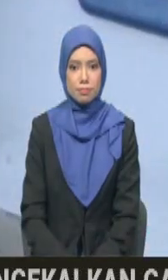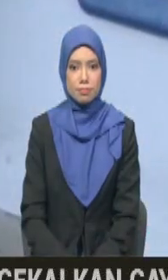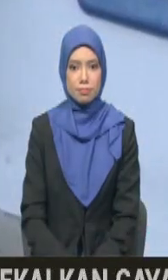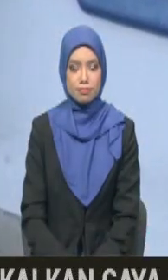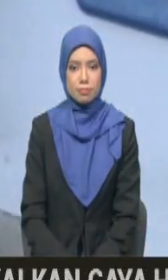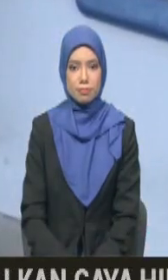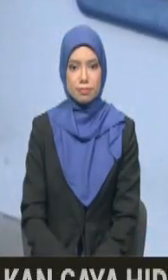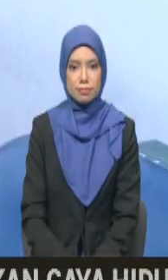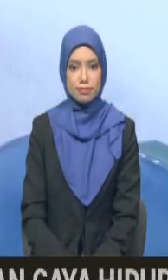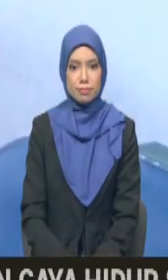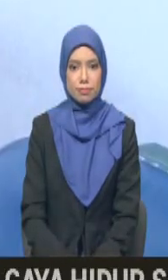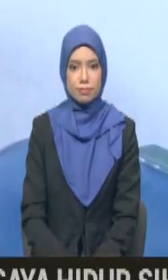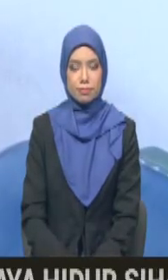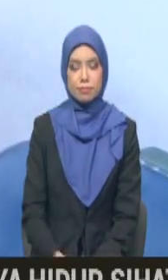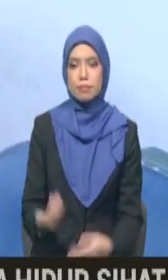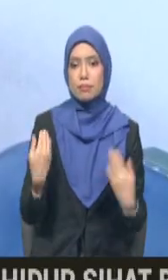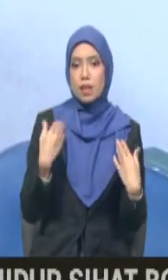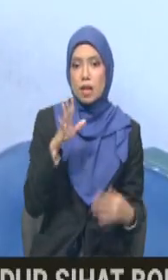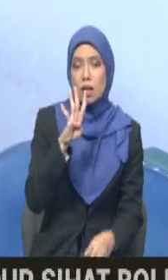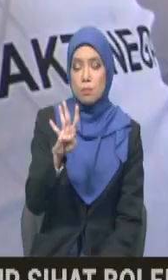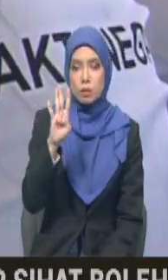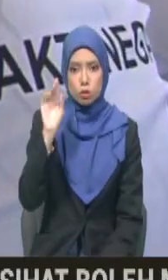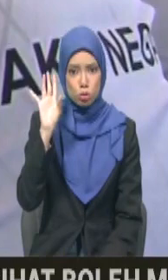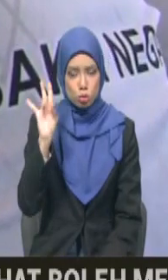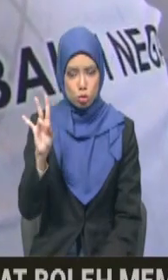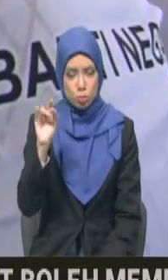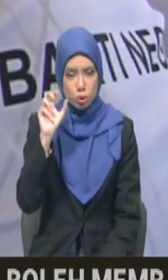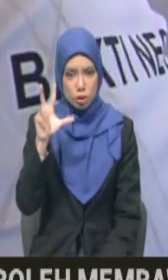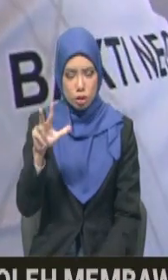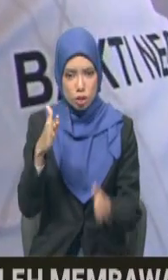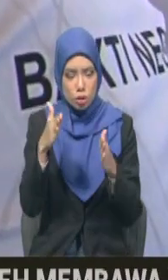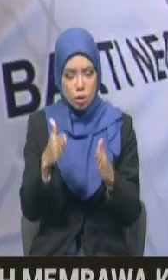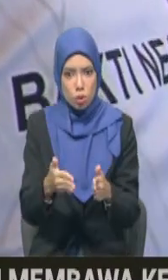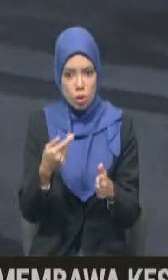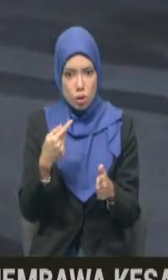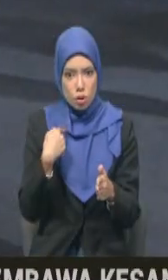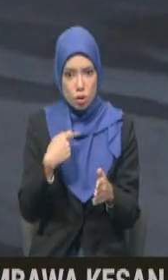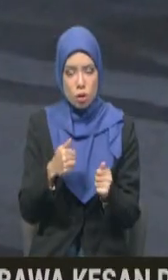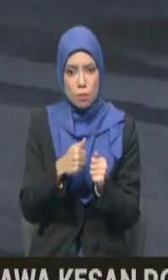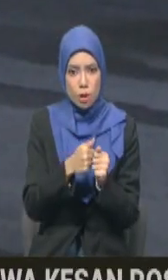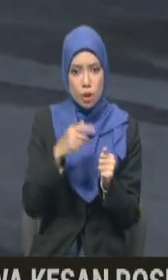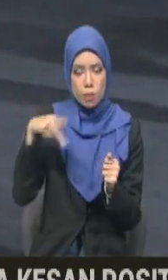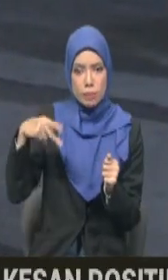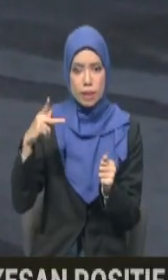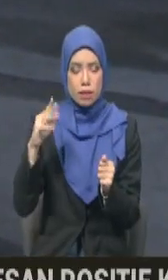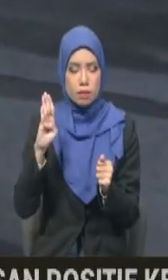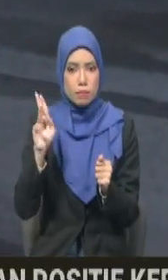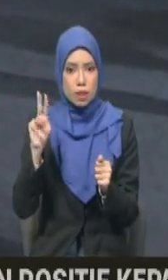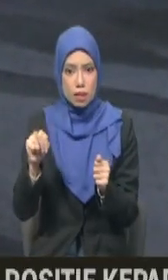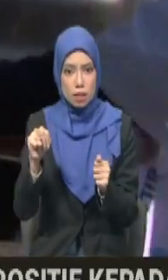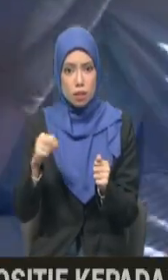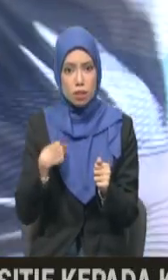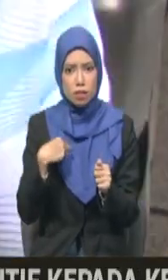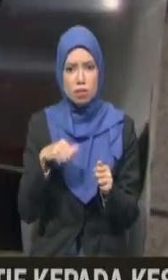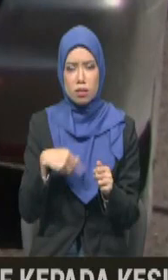temburong seramai 473 pelatih melapor diri bagi Program Kali ini sesi melapor diri ini juga